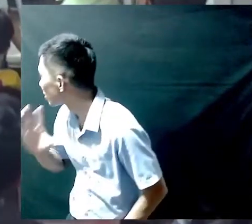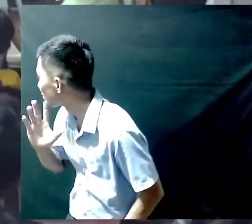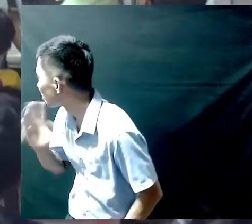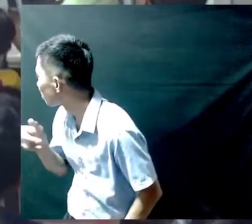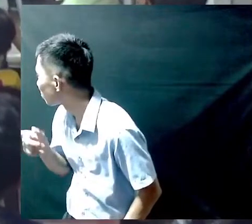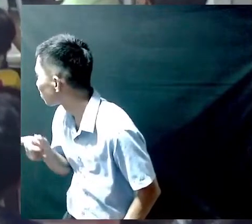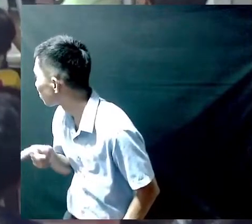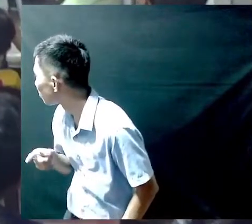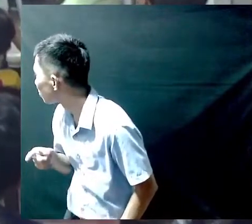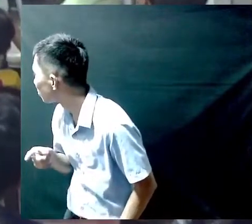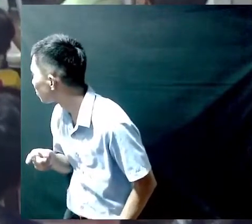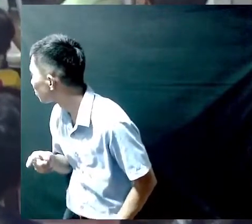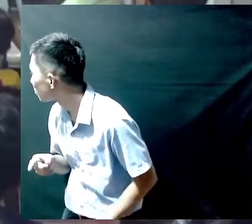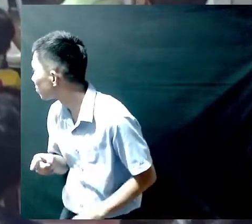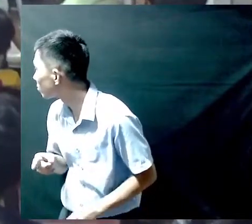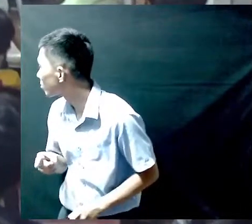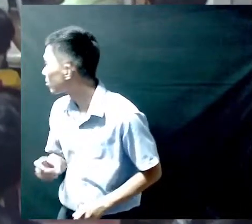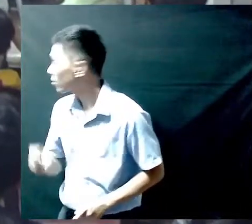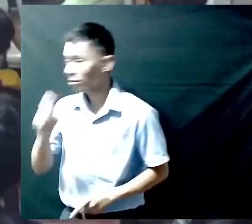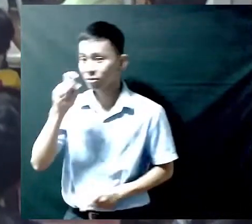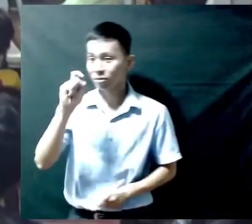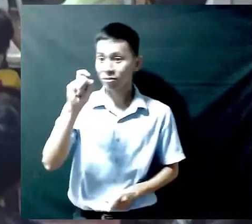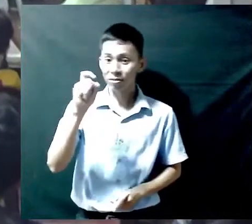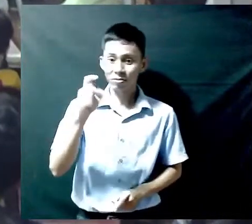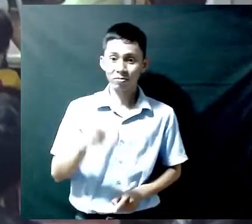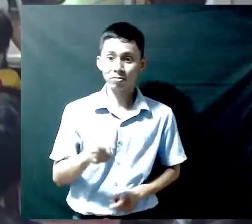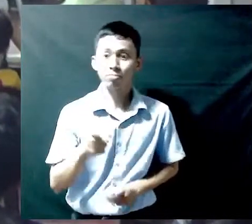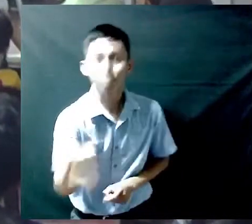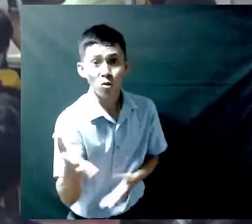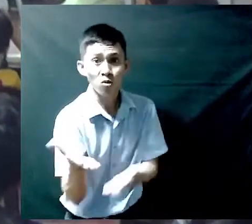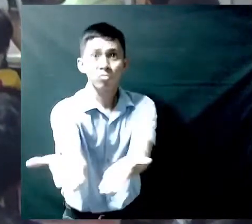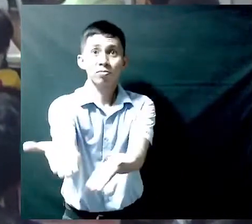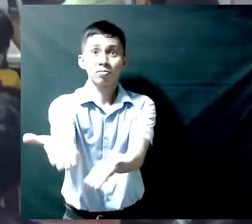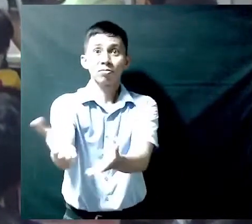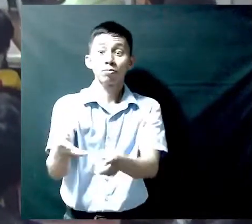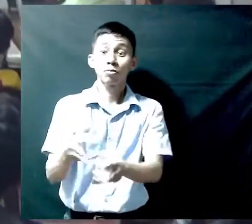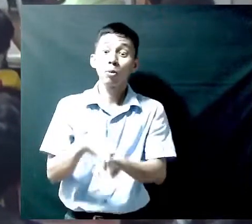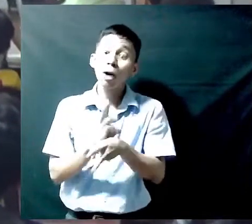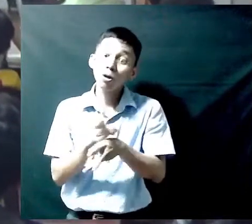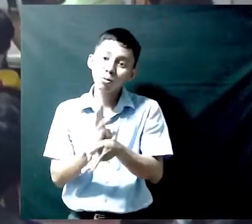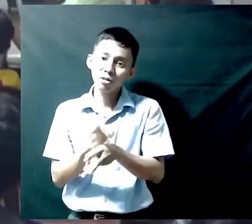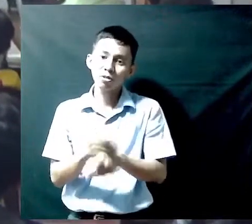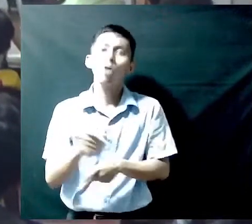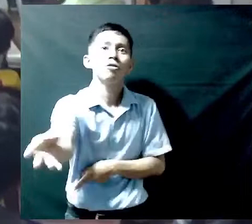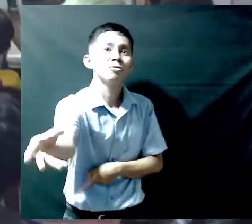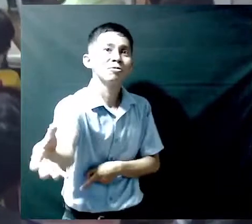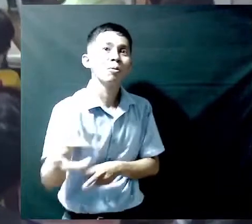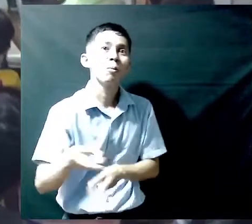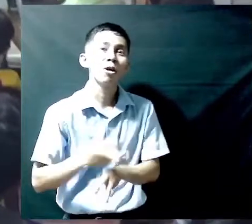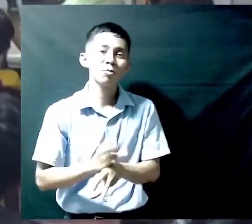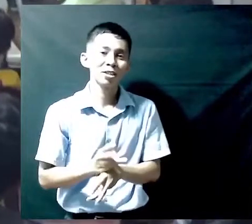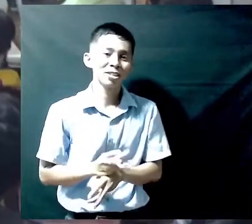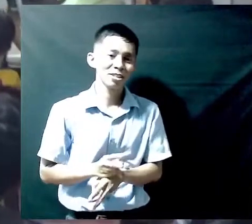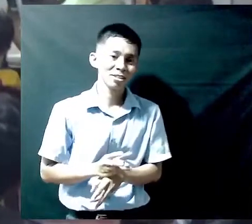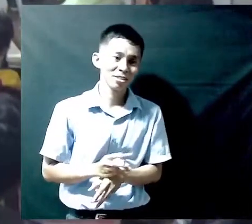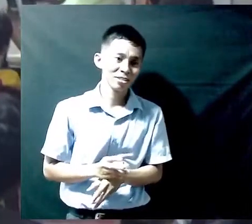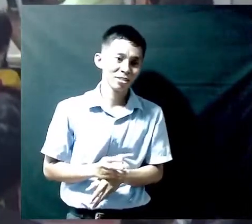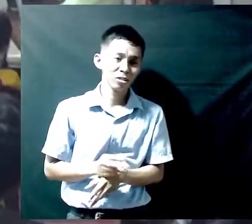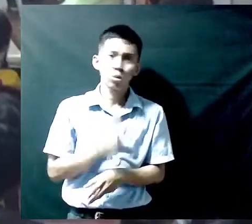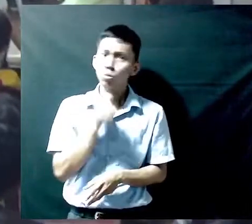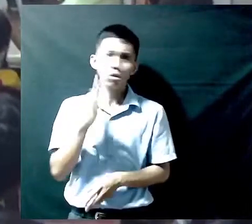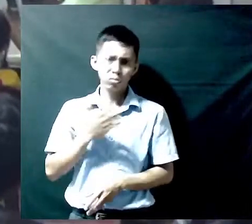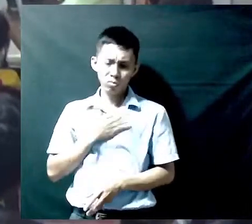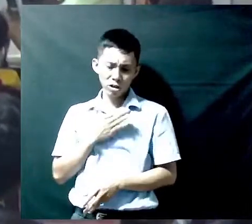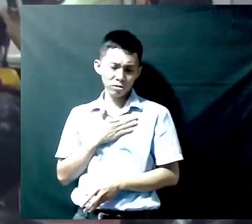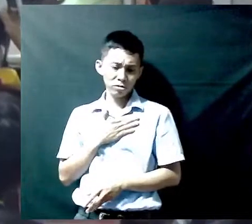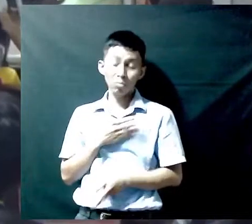very reason why, bagamat ang bilis niyang ibigay sa akin, kasi alam niya, hinihiram ko lang. Okay? Hindi ho akin to, hiram